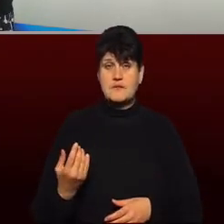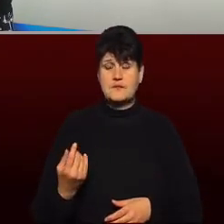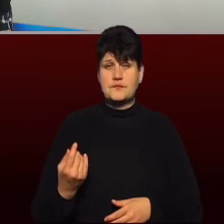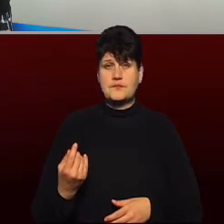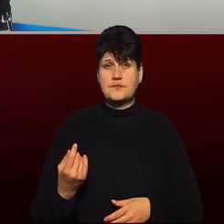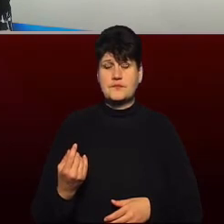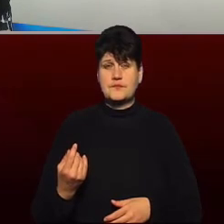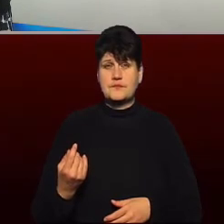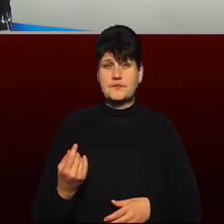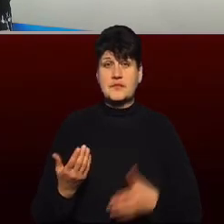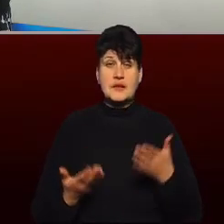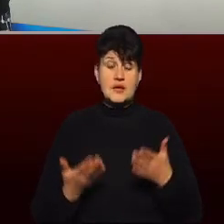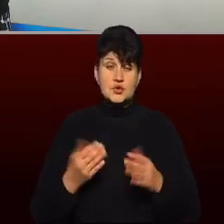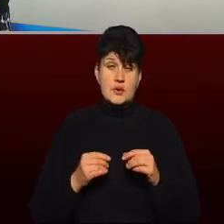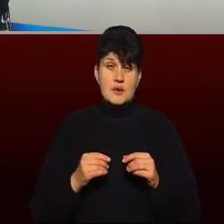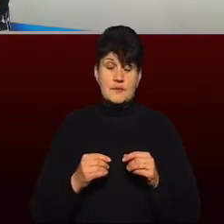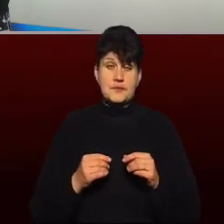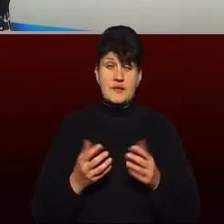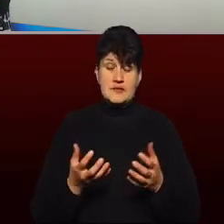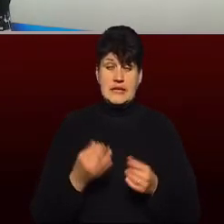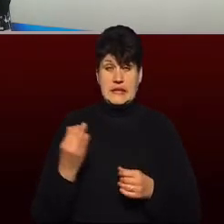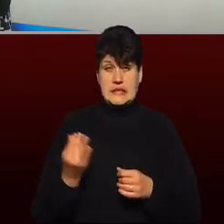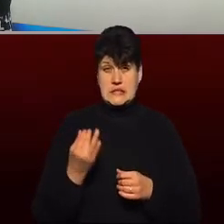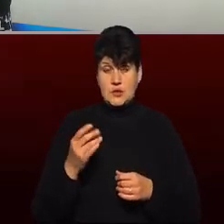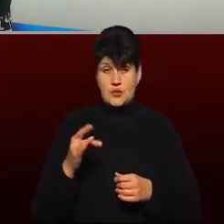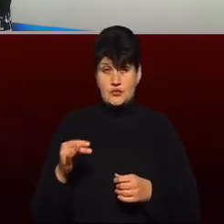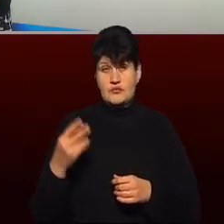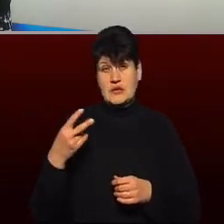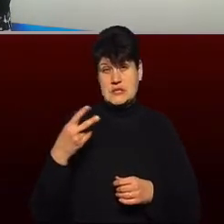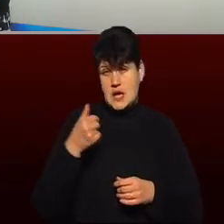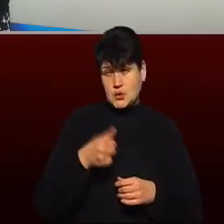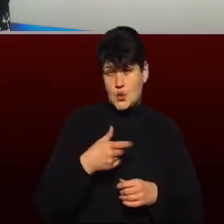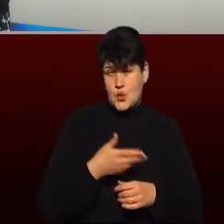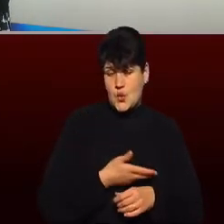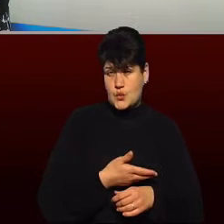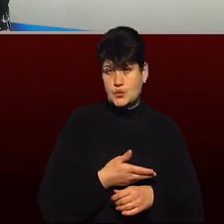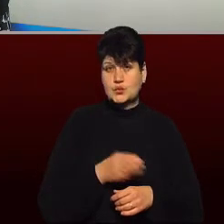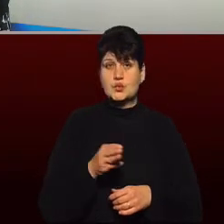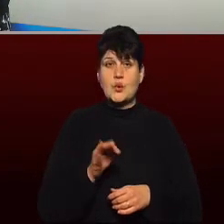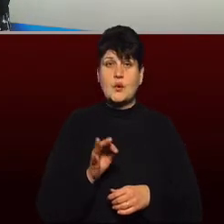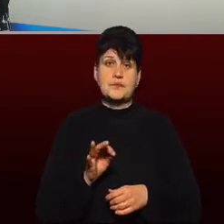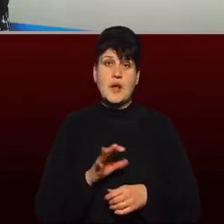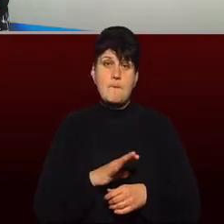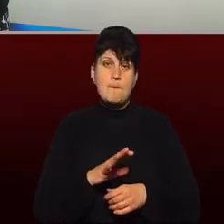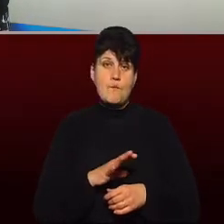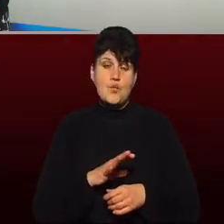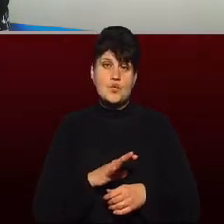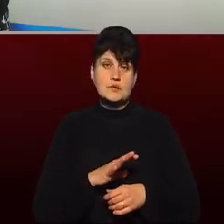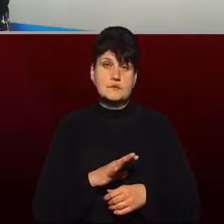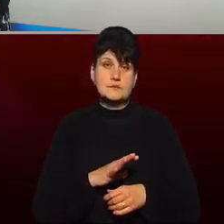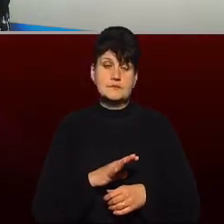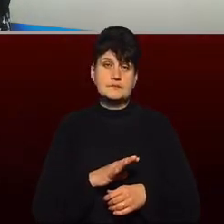якщо піднімати історію 20-го року, то були певні дуже багато публікацій